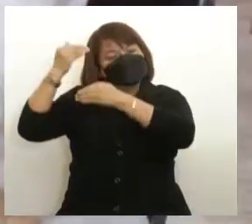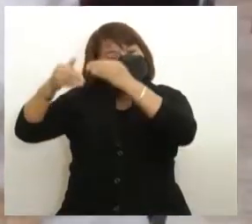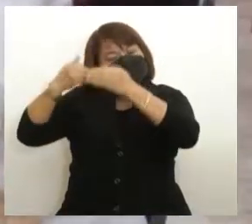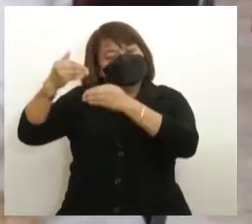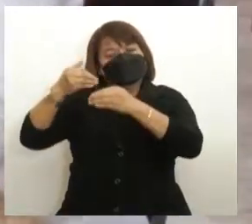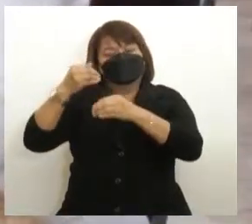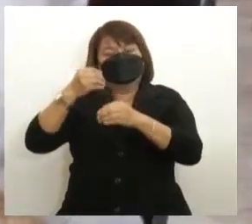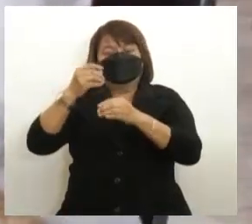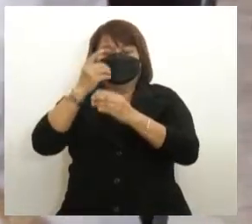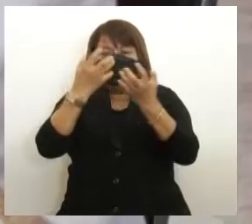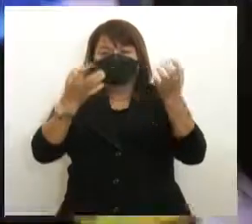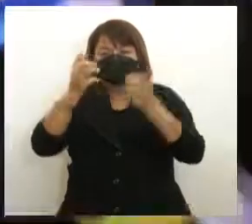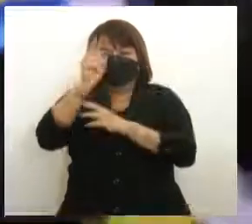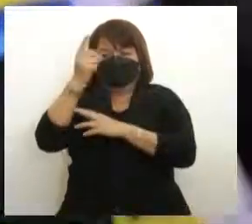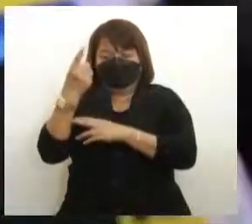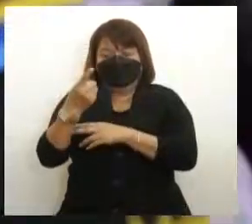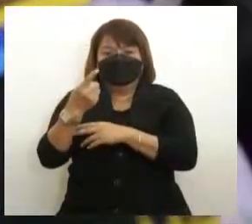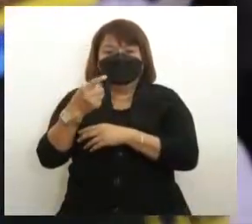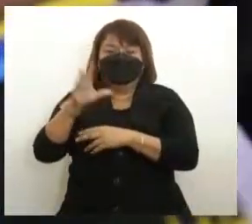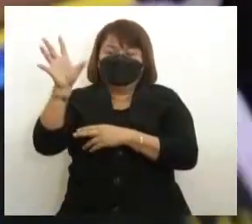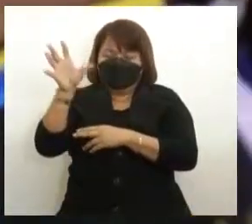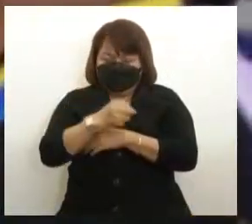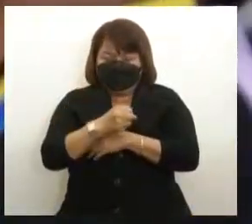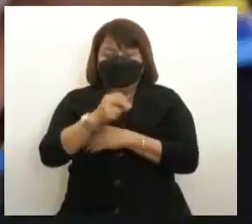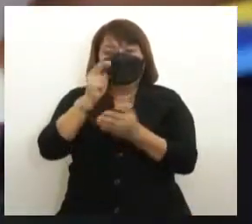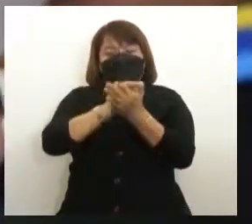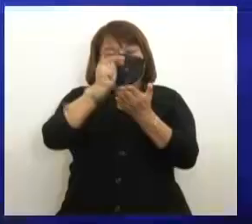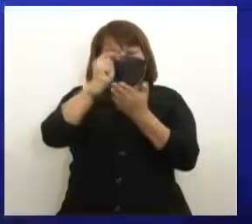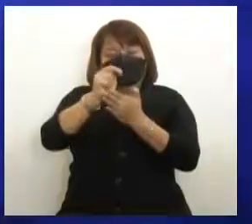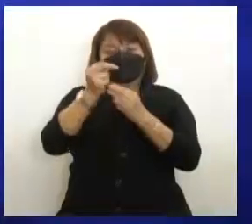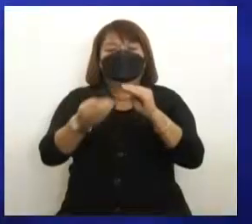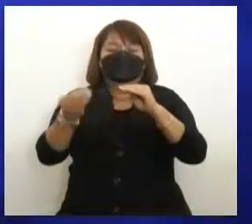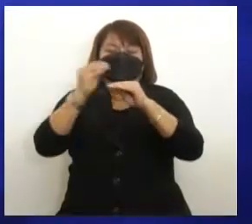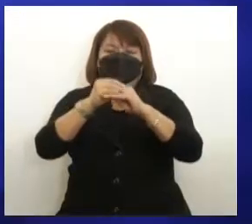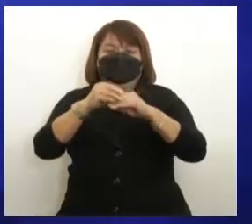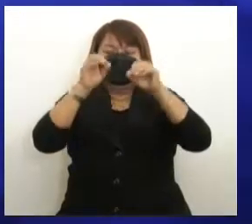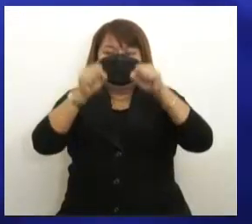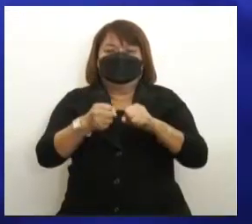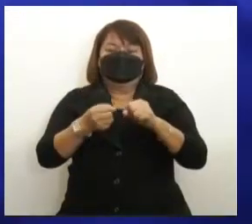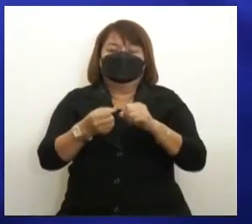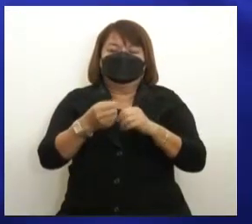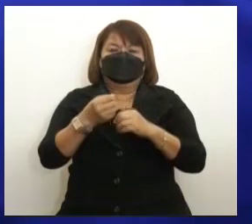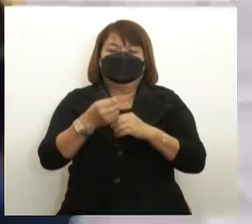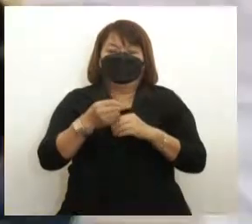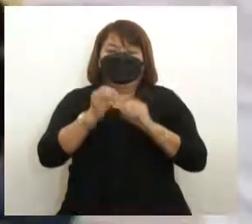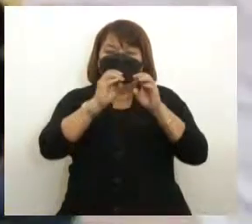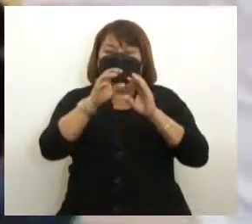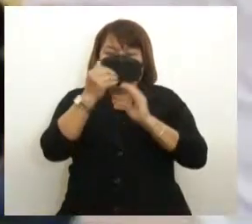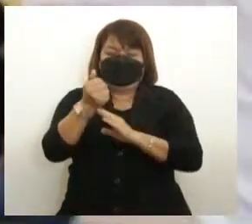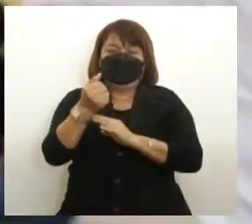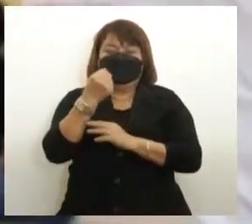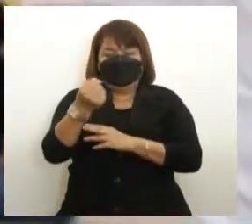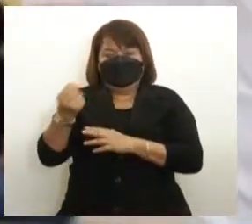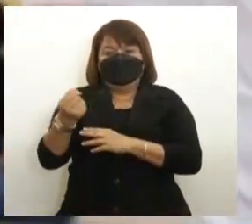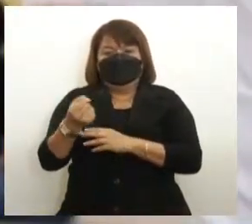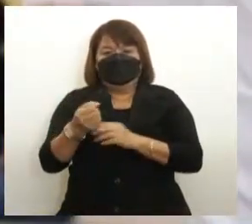สรรค์ผลงานต่างๆแค่เราหยิบเราแนะนำเราเพิ่มเติมขึ้นมาเราก็ต่อเติมซึ่งกันและกันนะครับอันตรงนั้นคือสิ่งที่